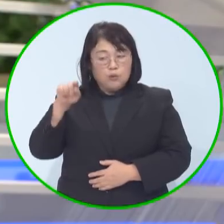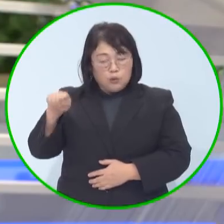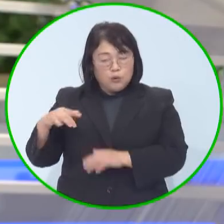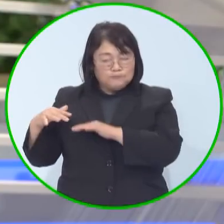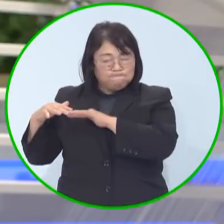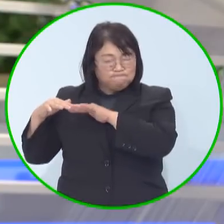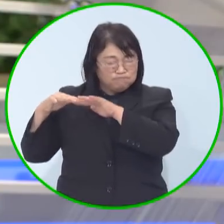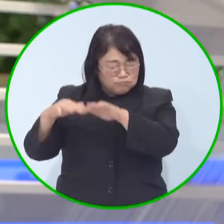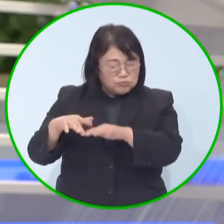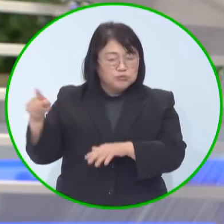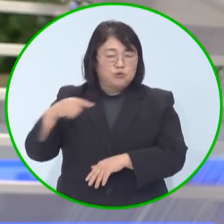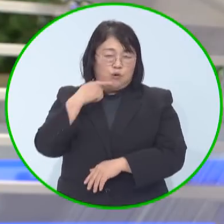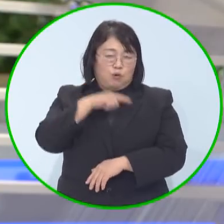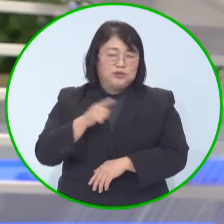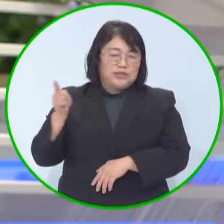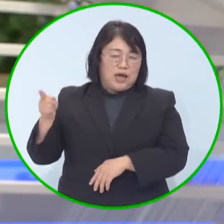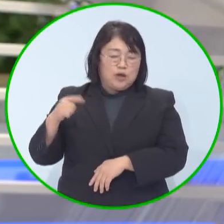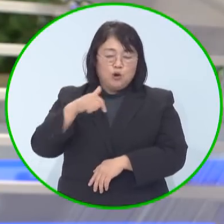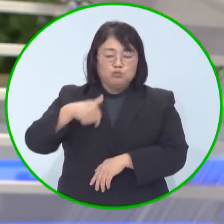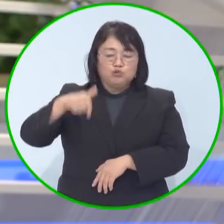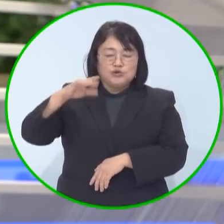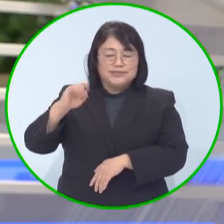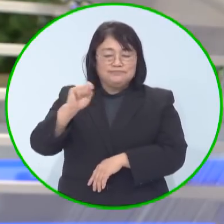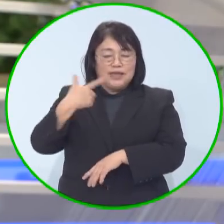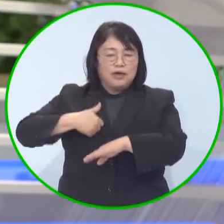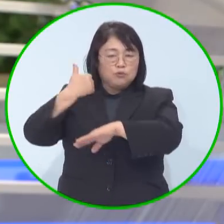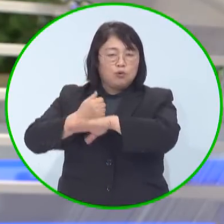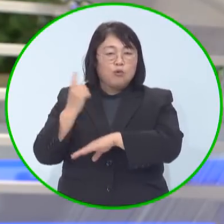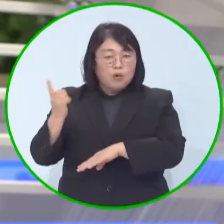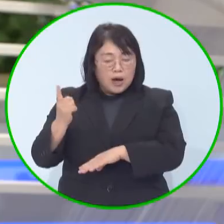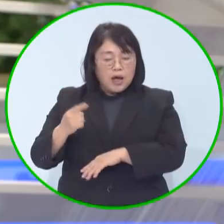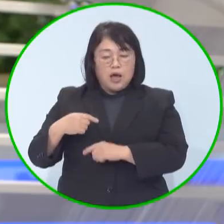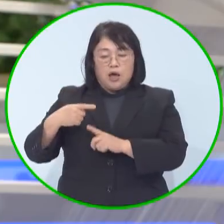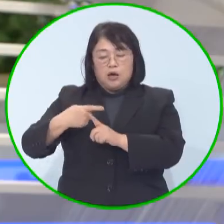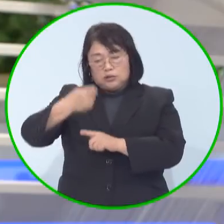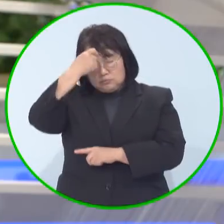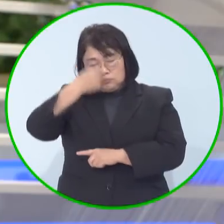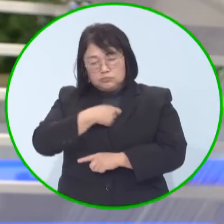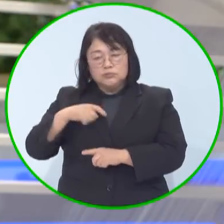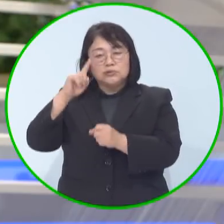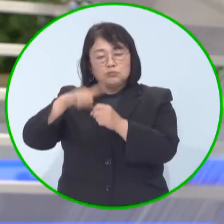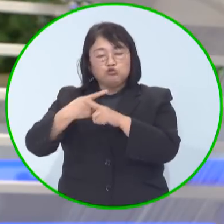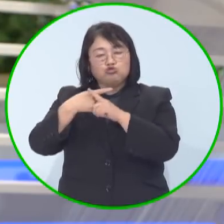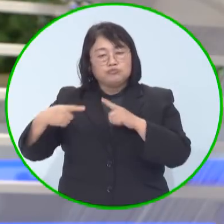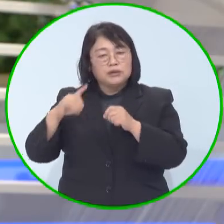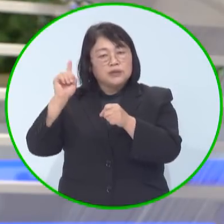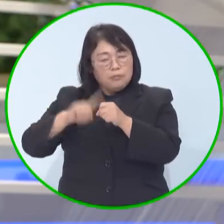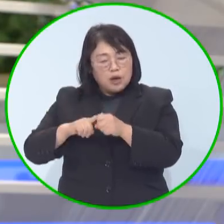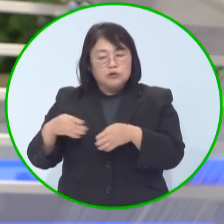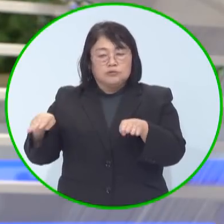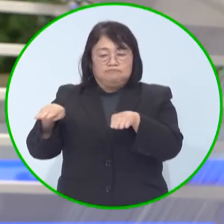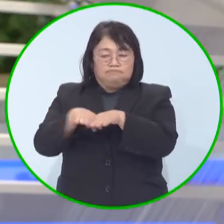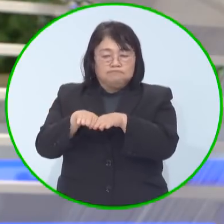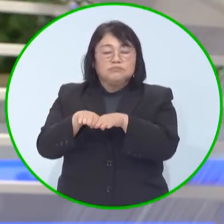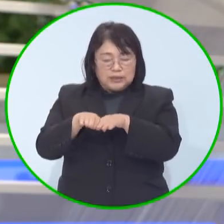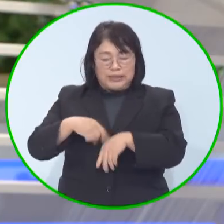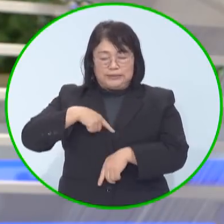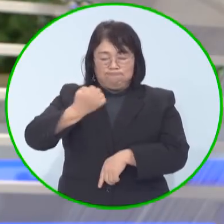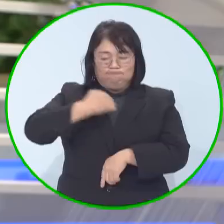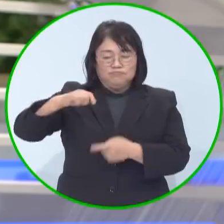ウクライナへの信仰を続けるロシアのプーチン大統領がロシア正教のクリスマスに合わせて宣言した